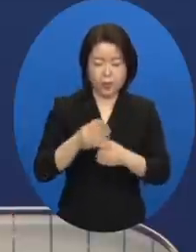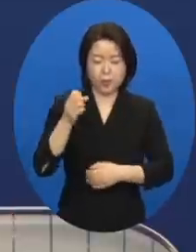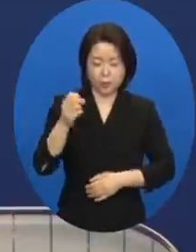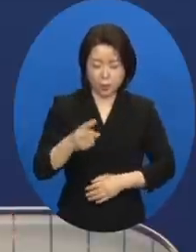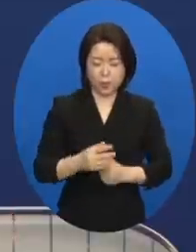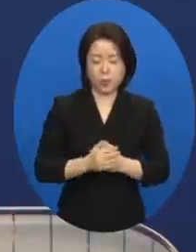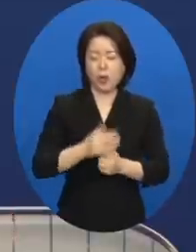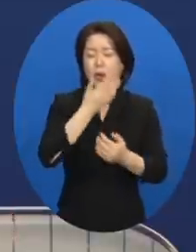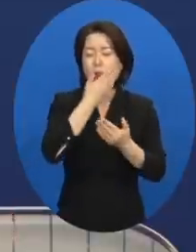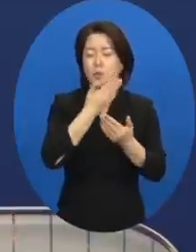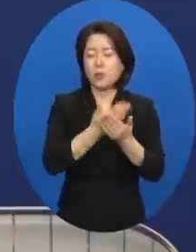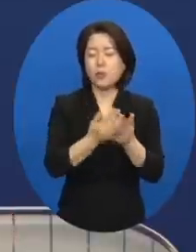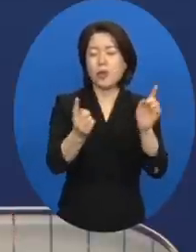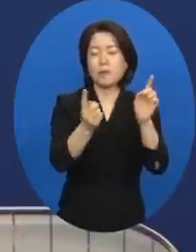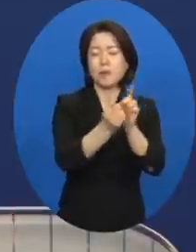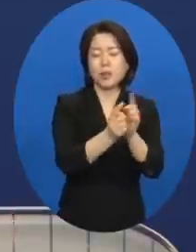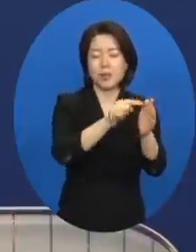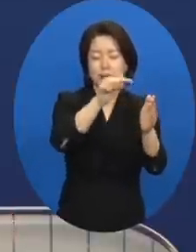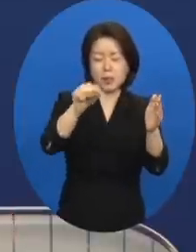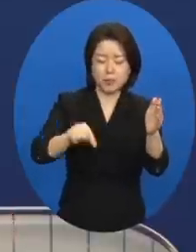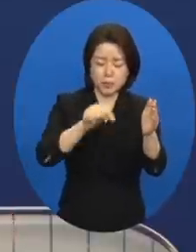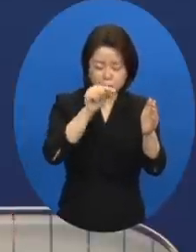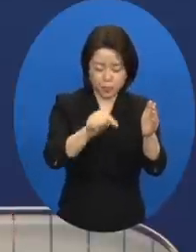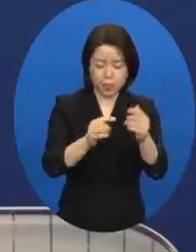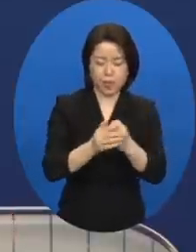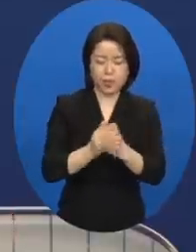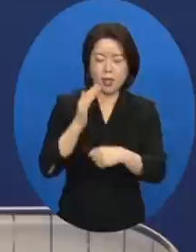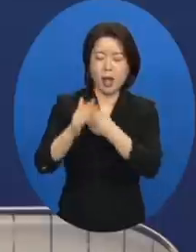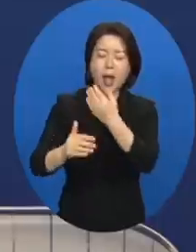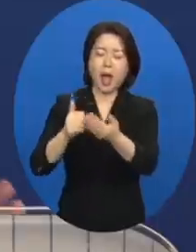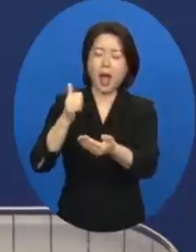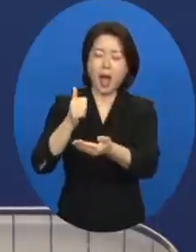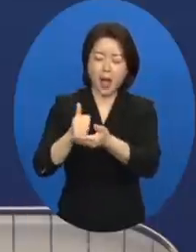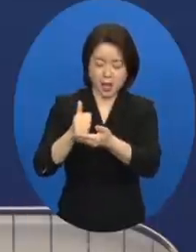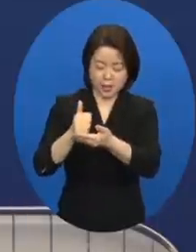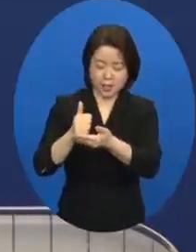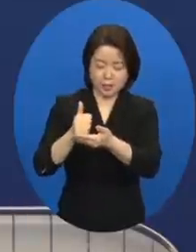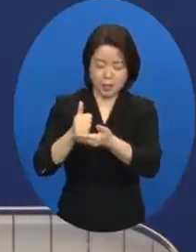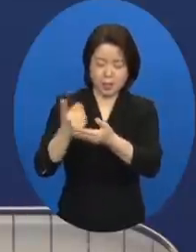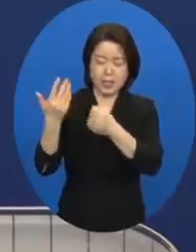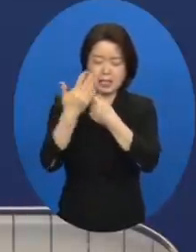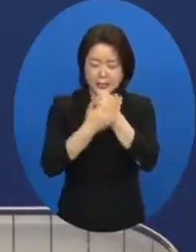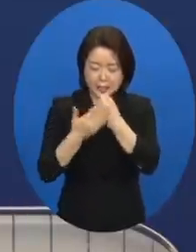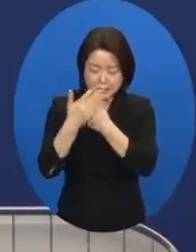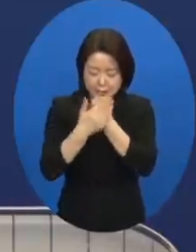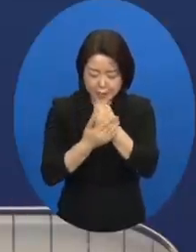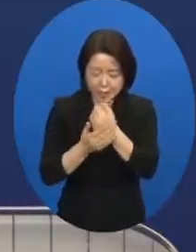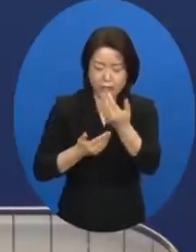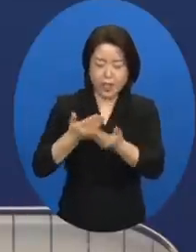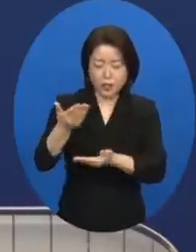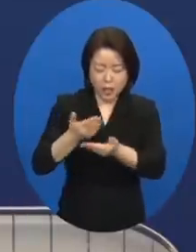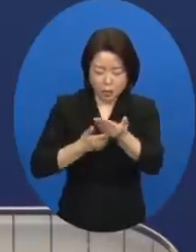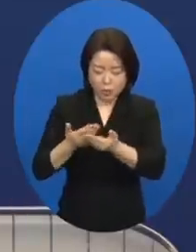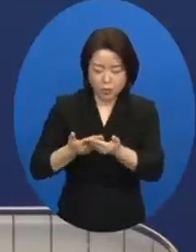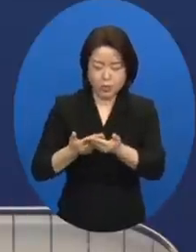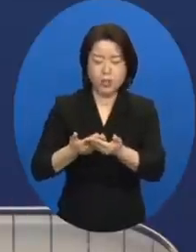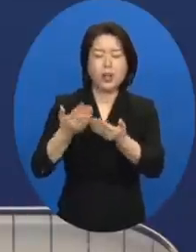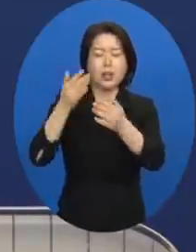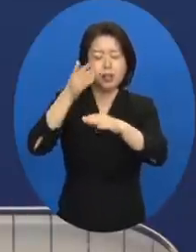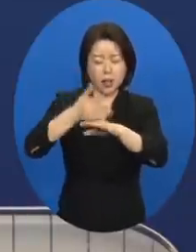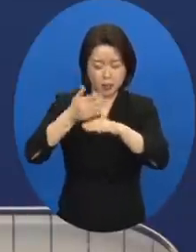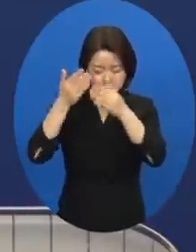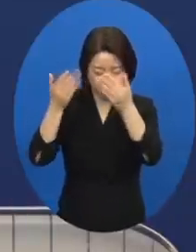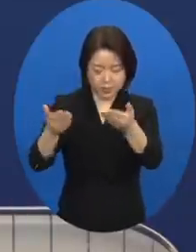이 귀한 만남 가운데 하나님의 말씀의 은혜를 나누게 하시니 감사합니다.